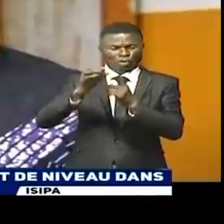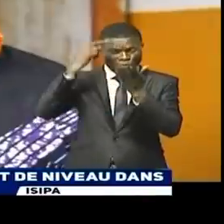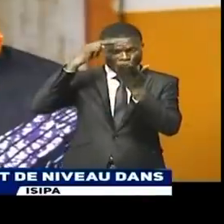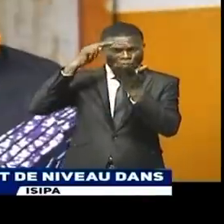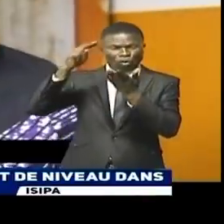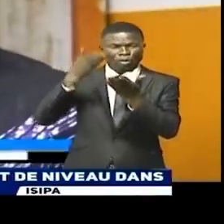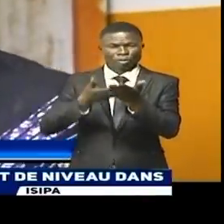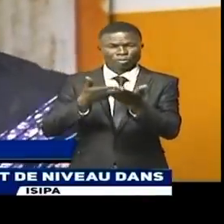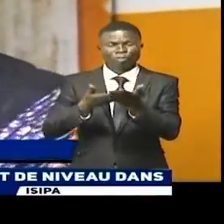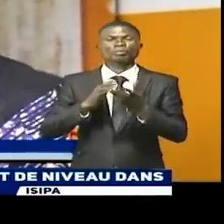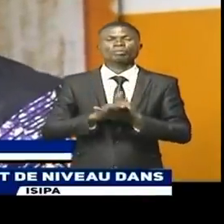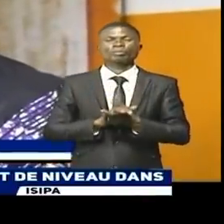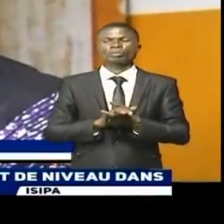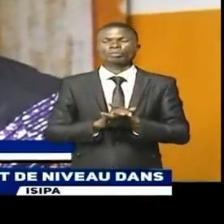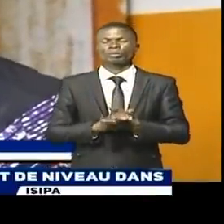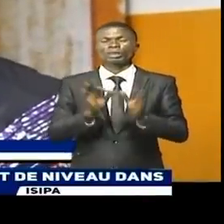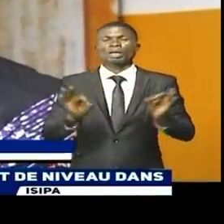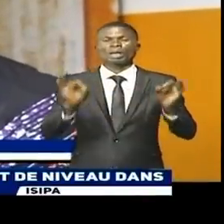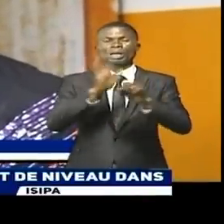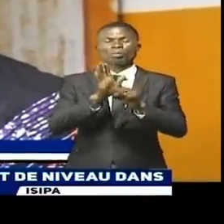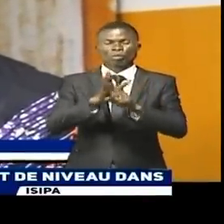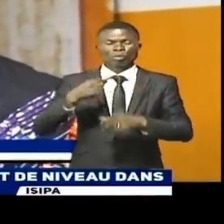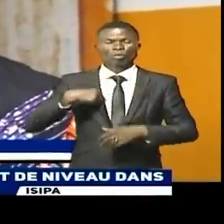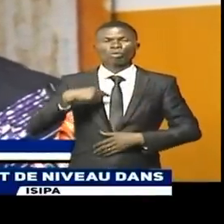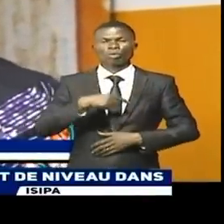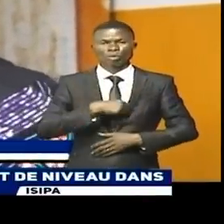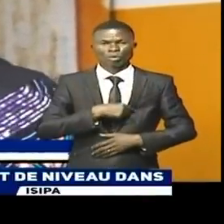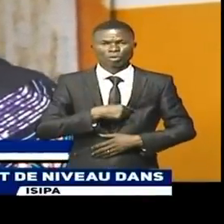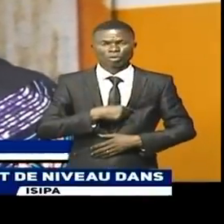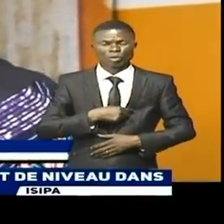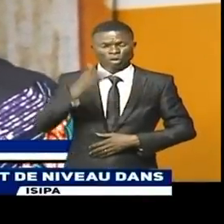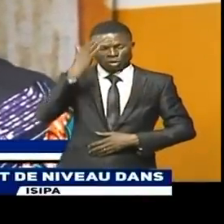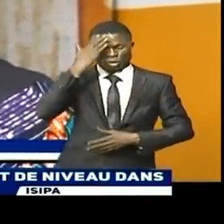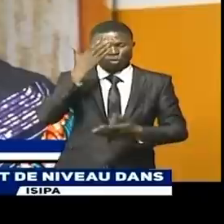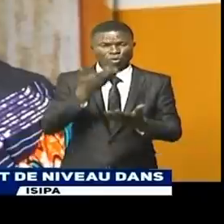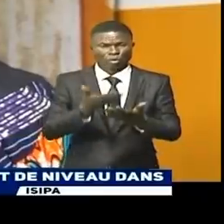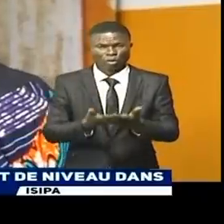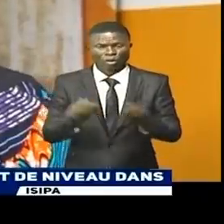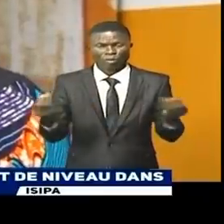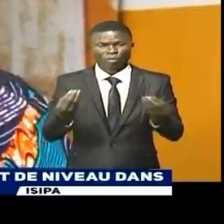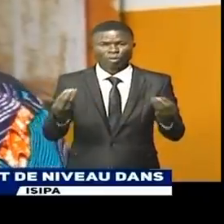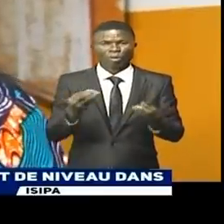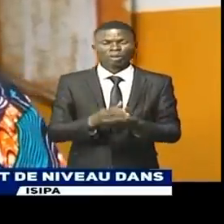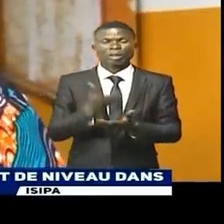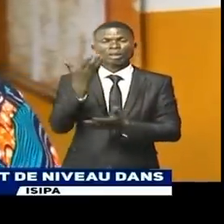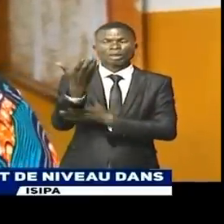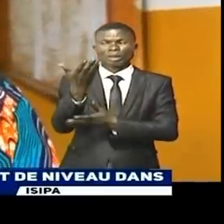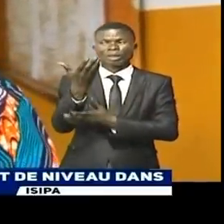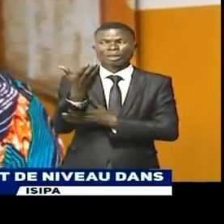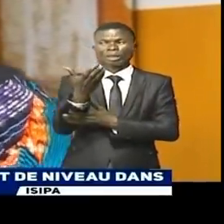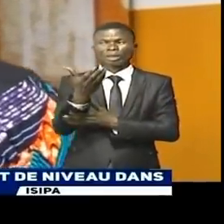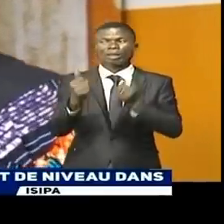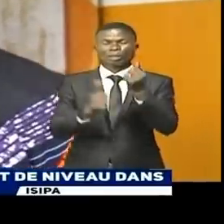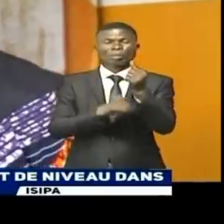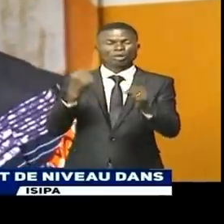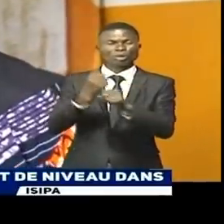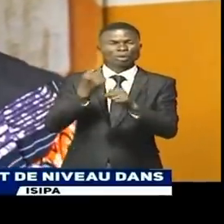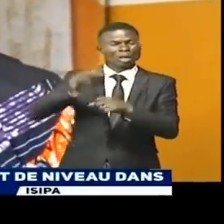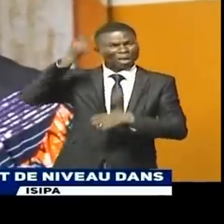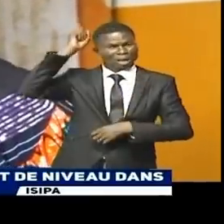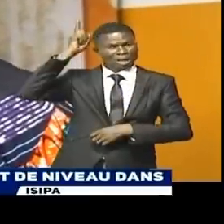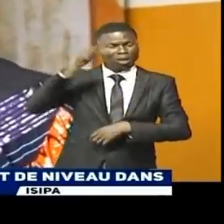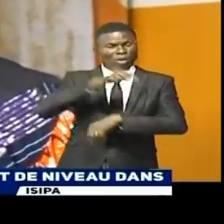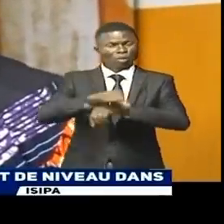il était très important pour nous qu'on puisse le maîtriser ce que nous avons appelé quelqu'un qui a travaillé le bois du